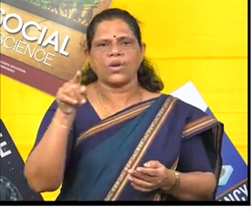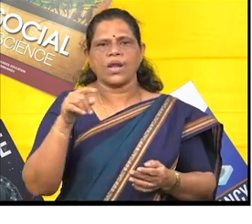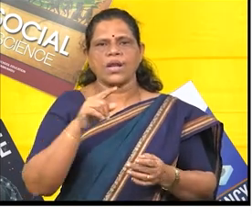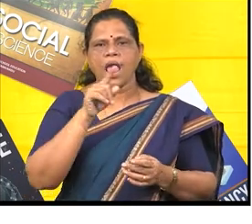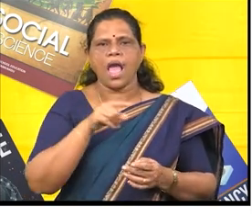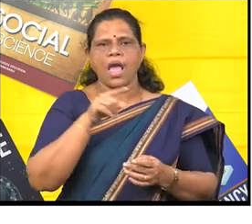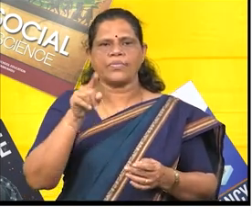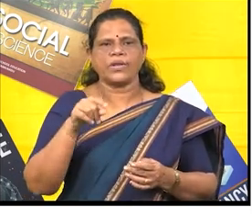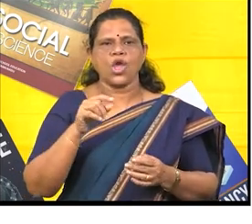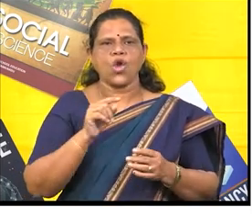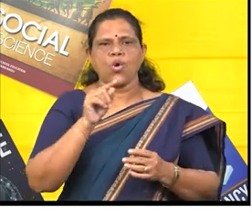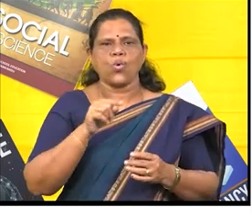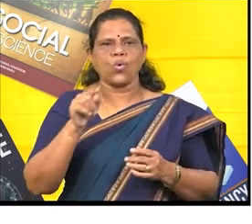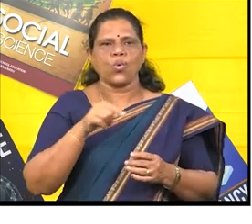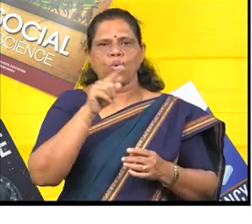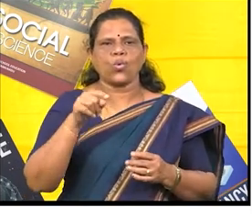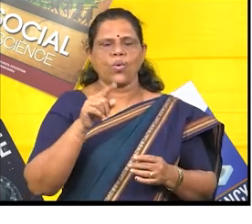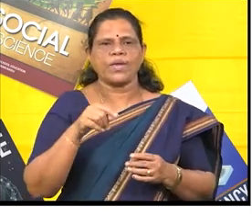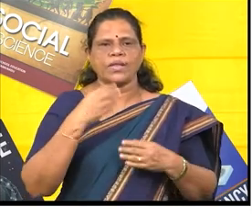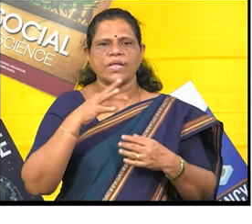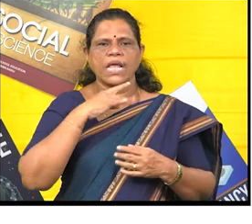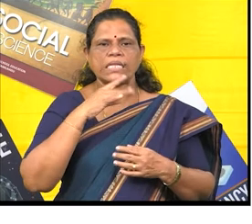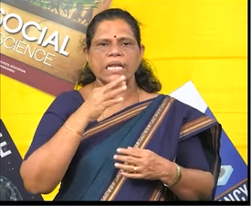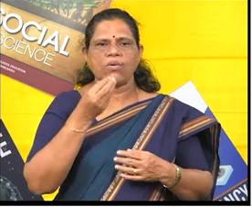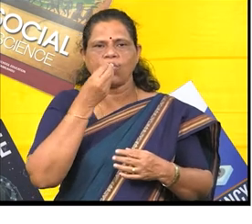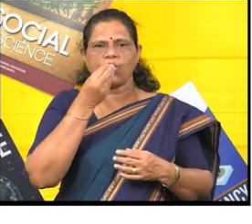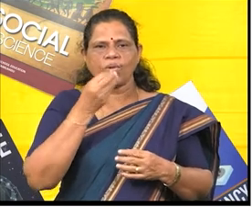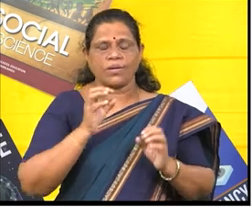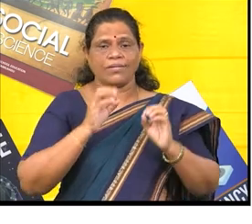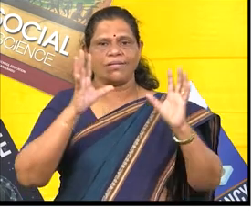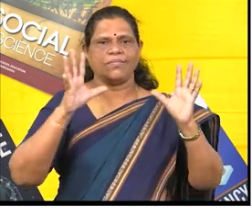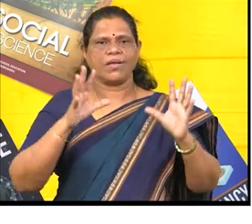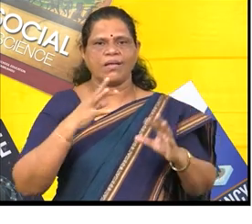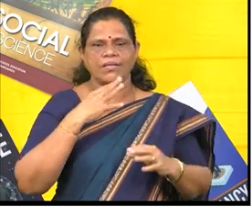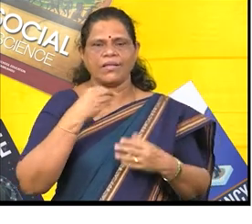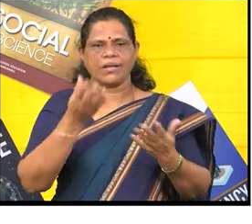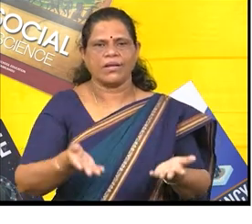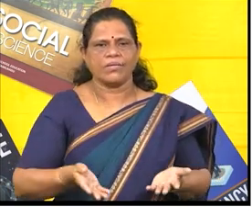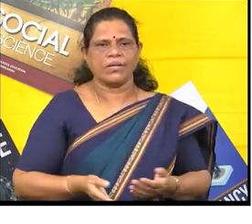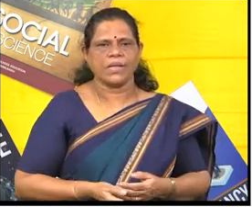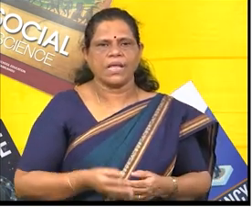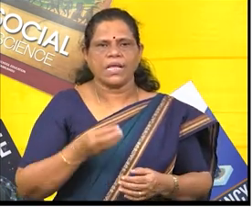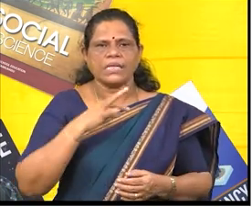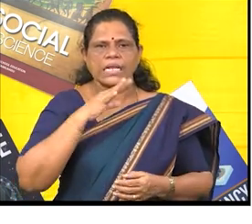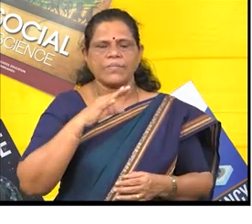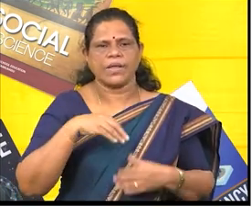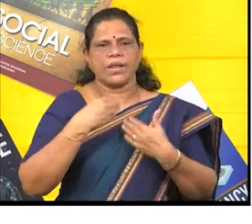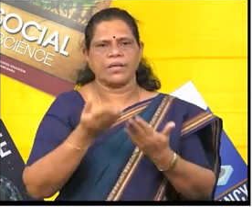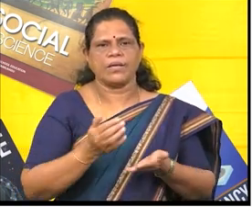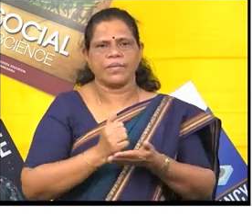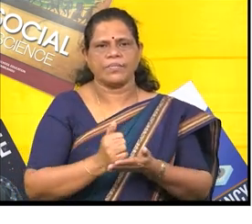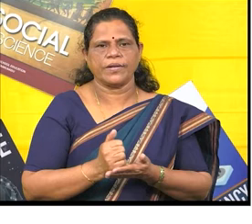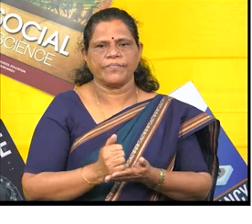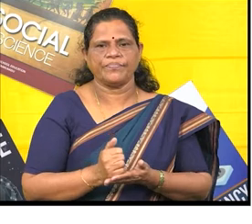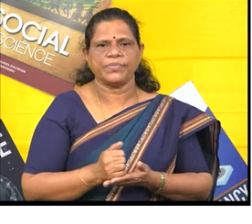கரோட்டினாய்டுகள், ஆந்தோசைனின், குர்குமின் இதெல்லாம் நிறமிகளாக உணவுக்கு சில எடுப்பான நிறங்களை கொடுக்கக்கூடியவை, அதுதான் நிறமிகளாக